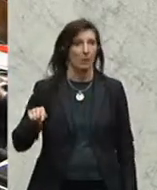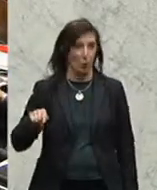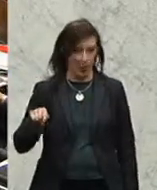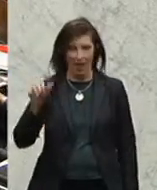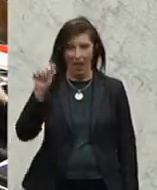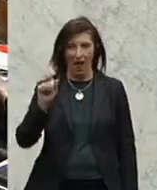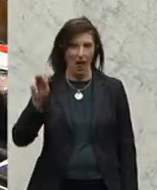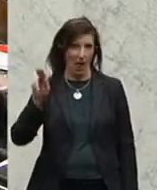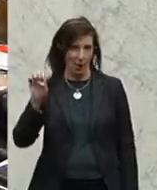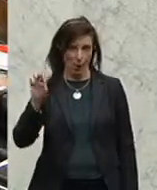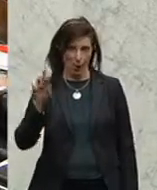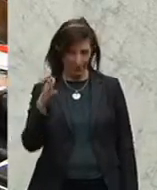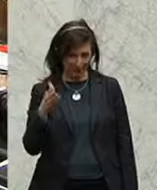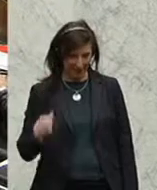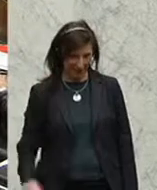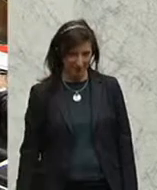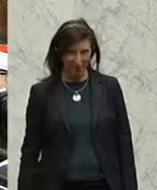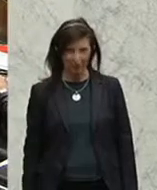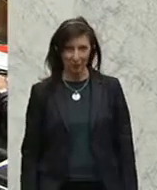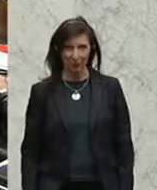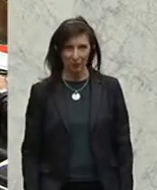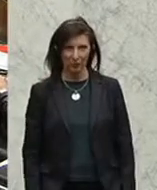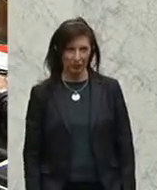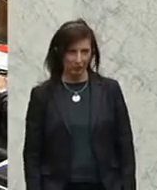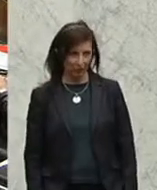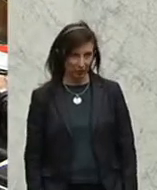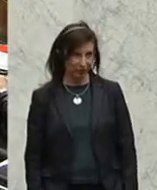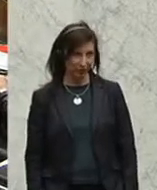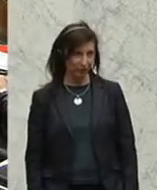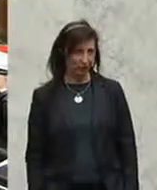betont Peter Wittmann von der SPÖ. Jakob Auer von der ÖVP hat das Wort.